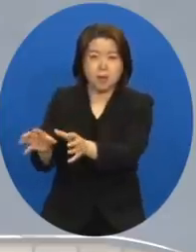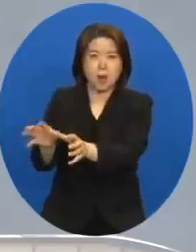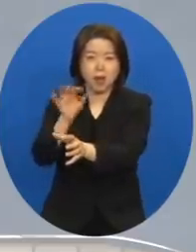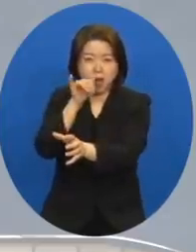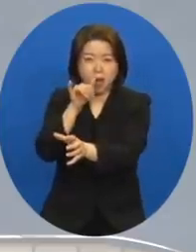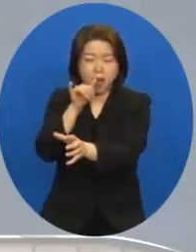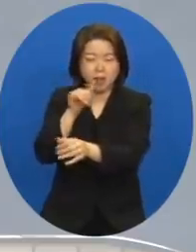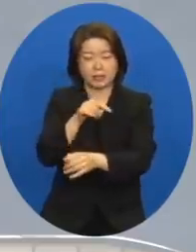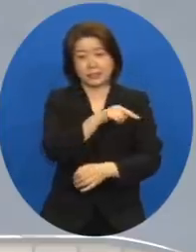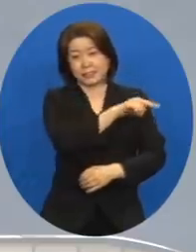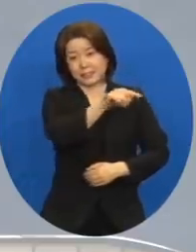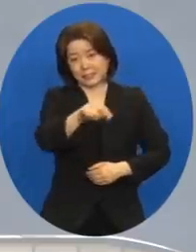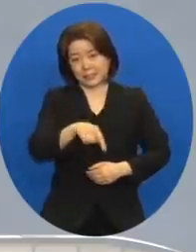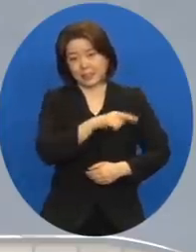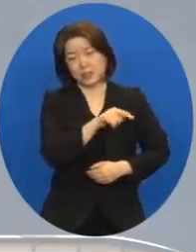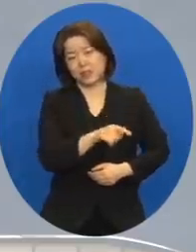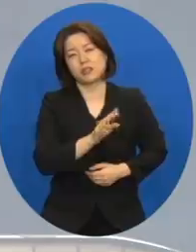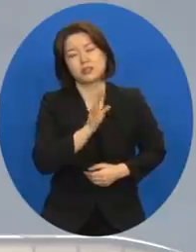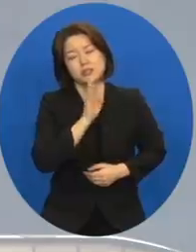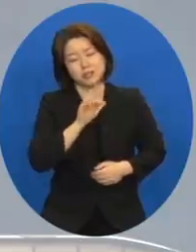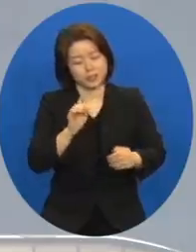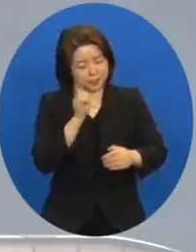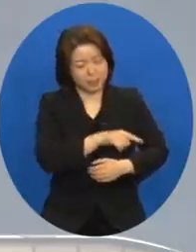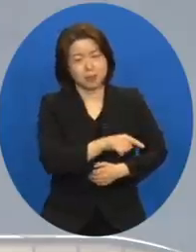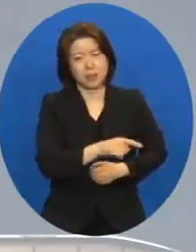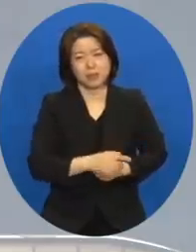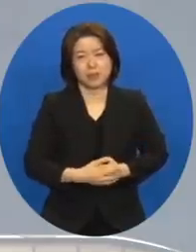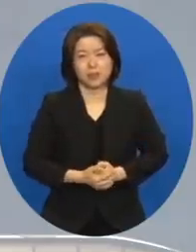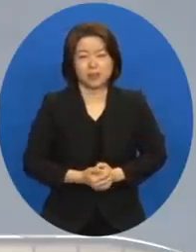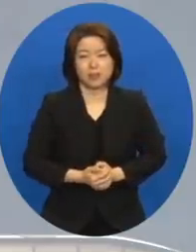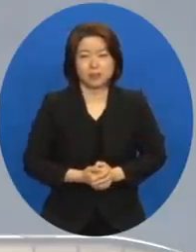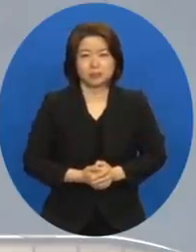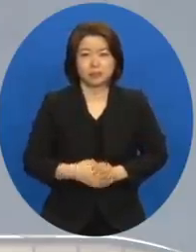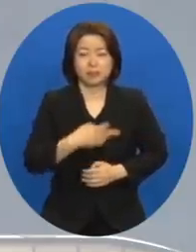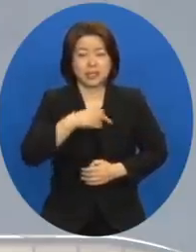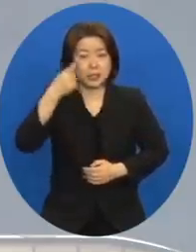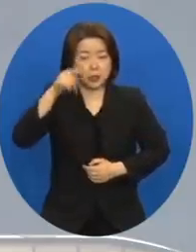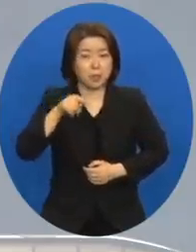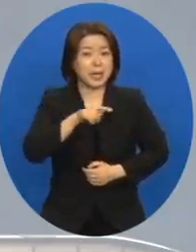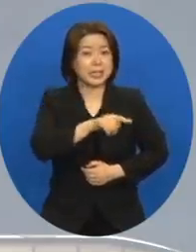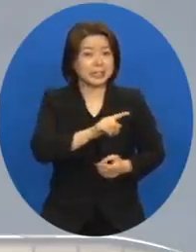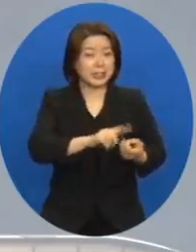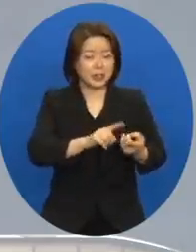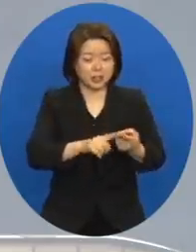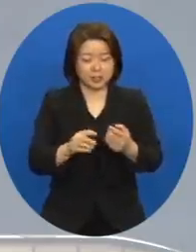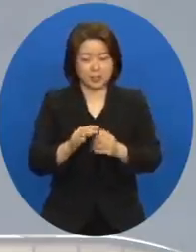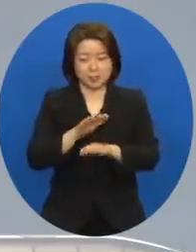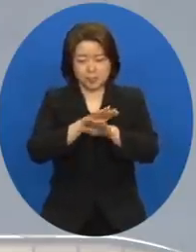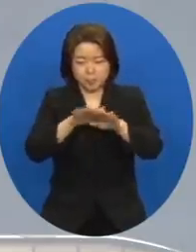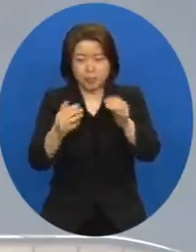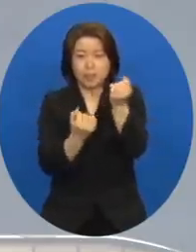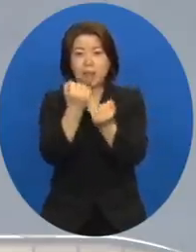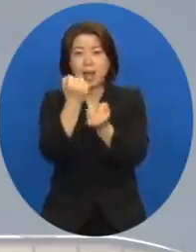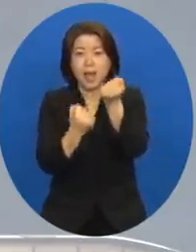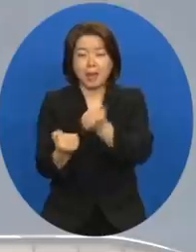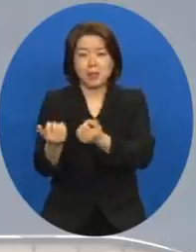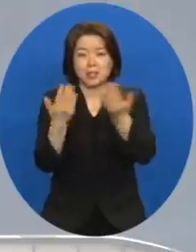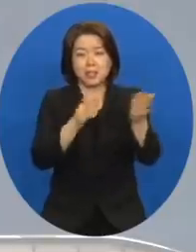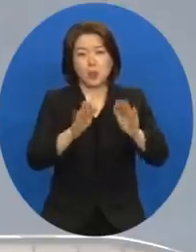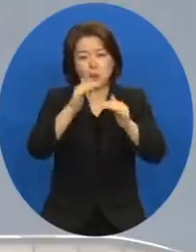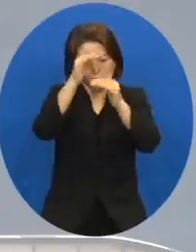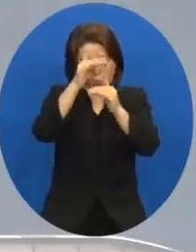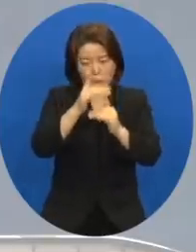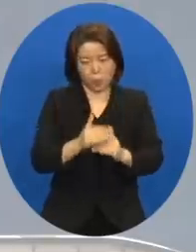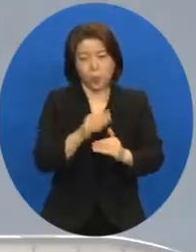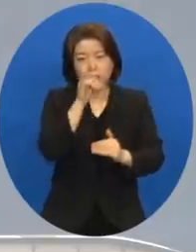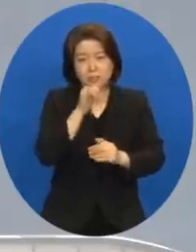그 사람들이 정말 나쁜 사람들이죠 사도 바울이 그 점에 대해서 해명을 하는게 오늘 본문의 내용입니다